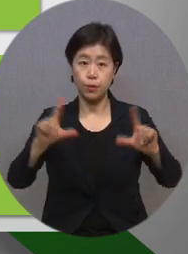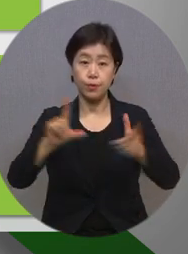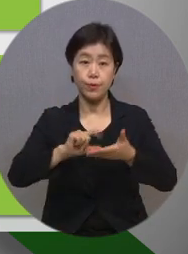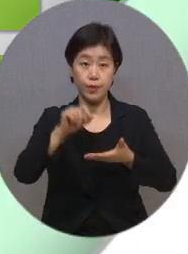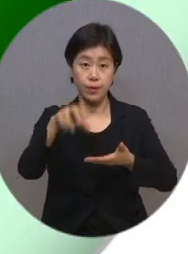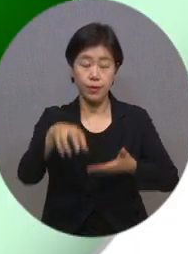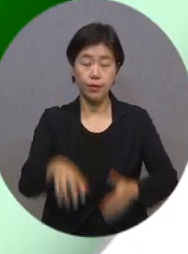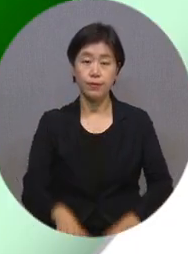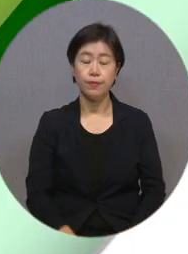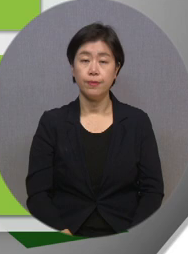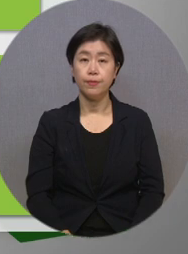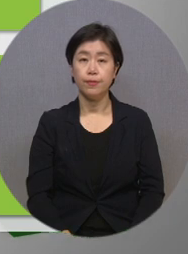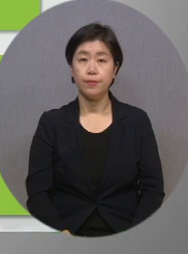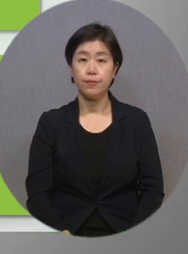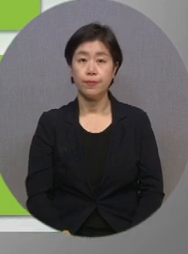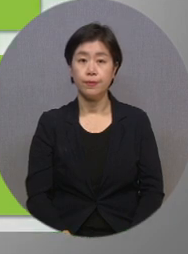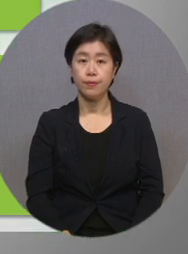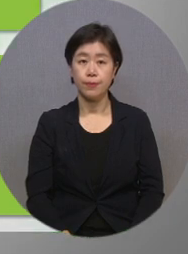동부지사입니다.